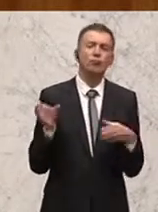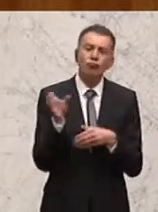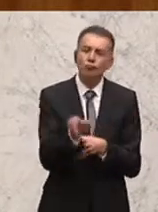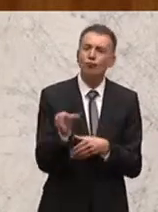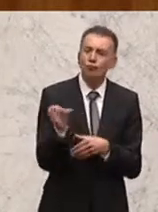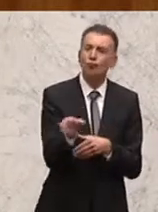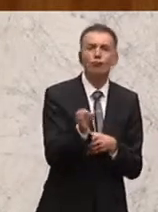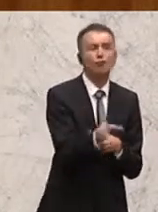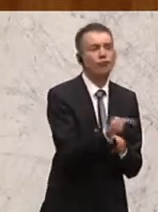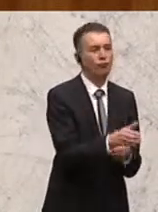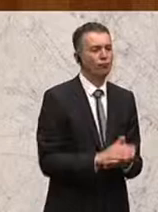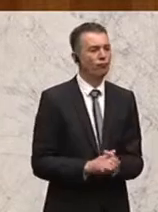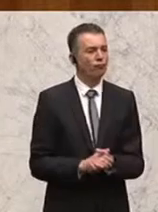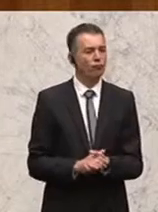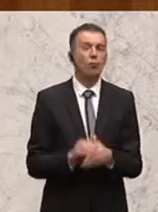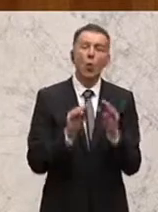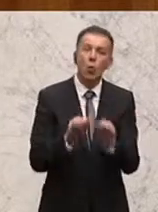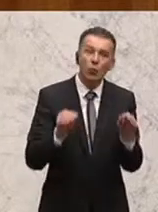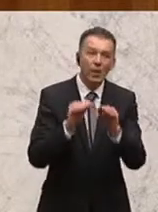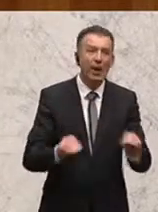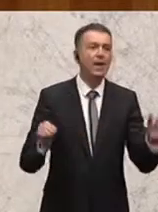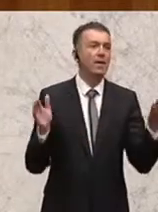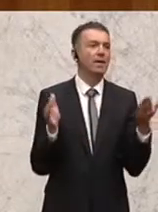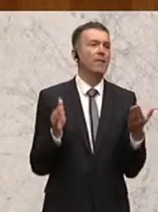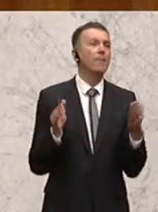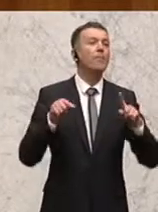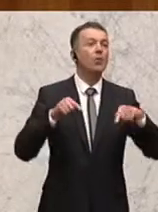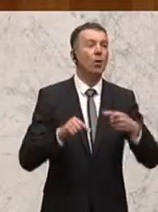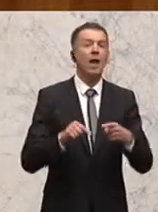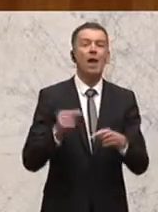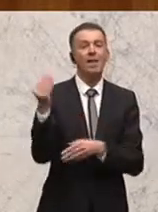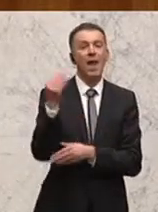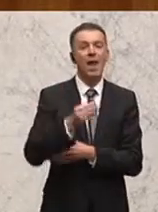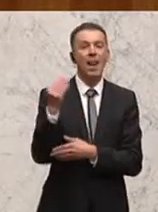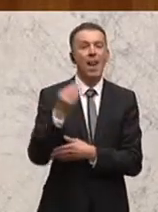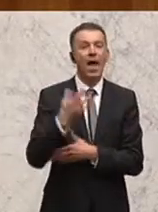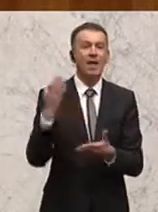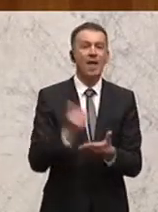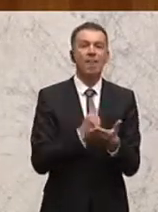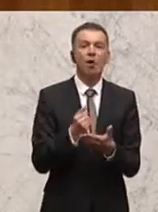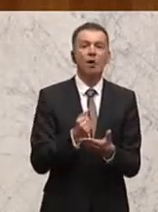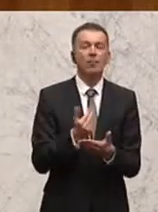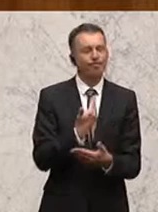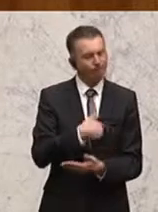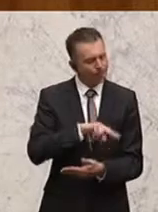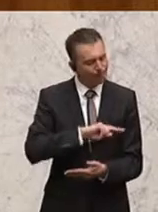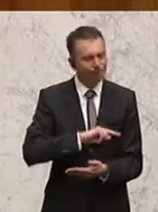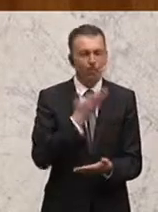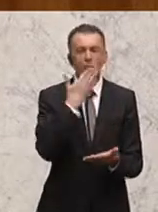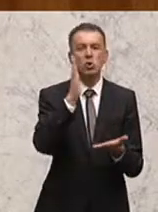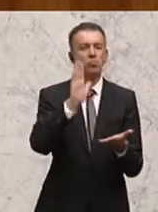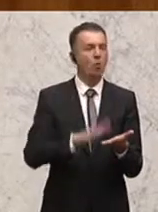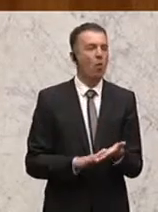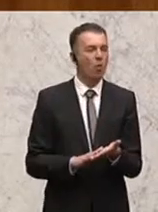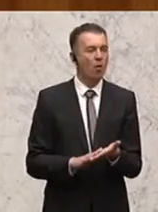unterbringen können, so unterrichten können, dass der Lernerfolg garantiert ist. Ich habe